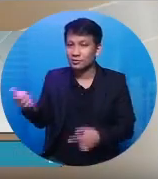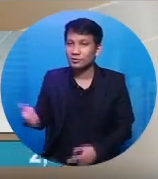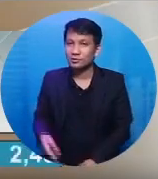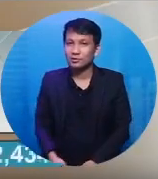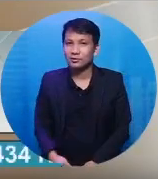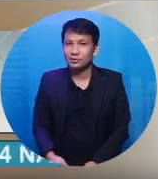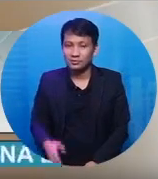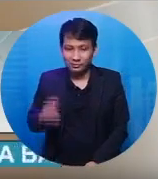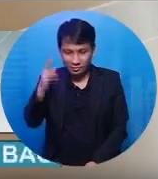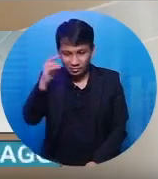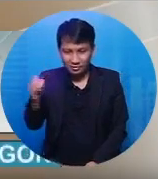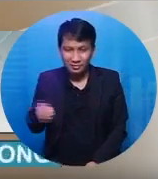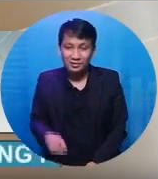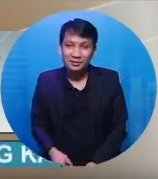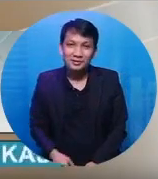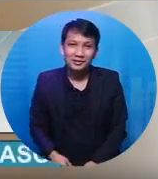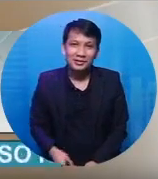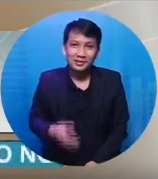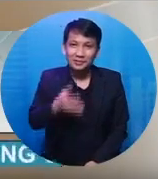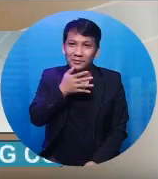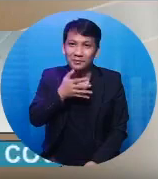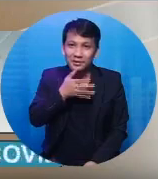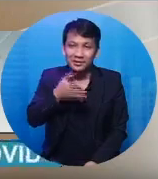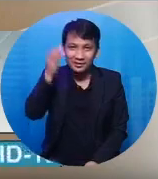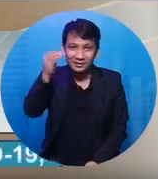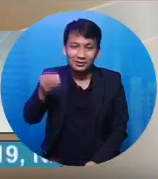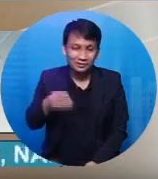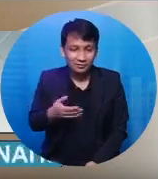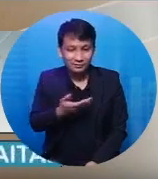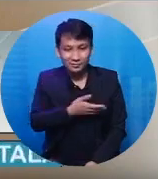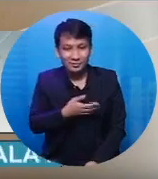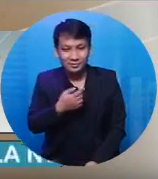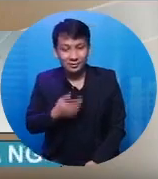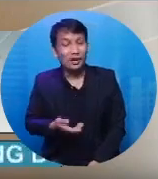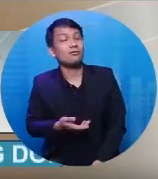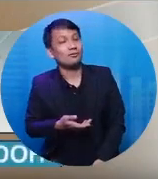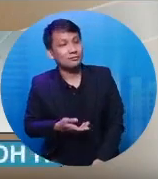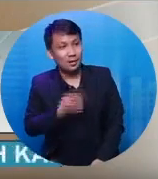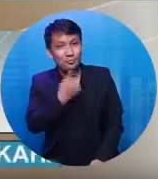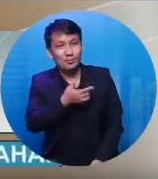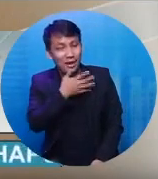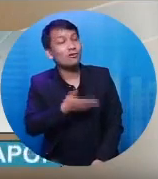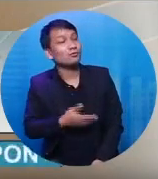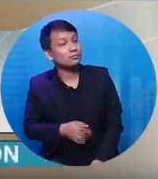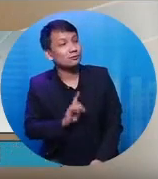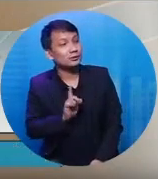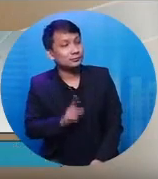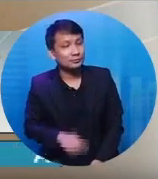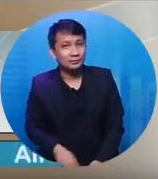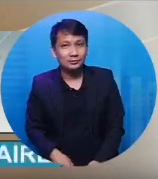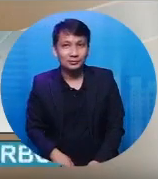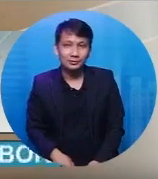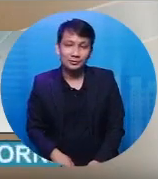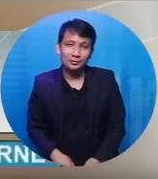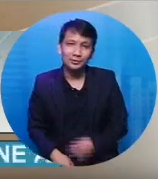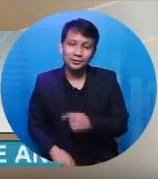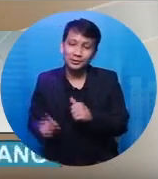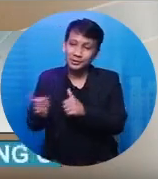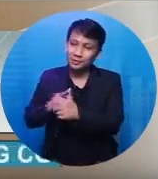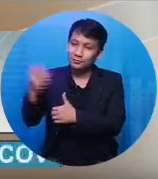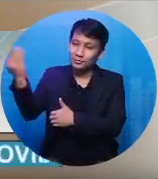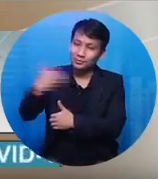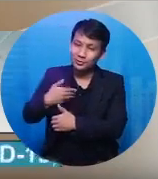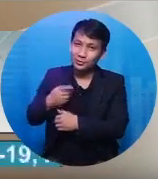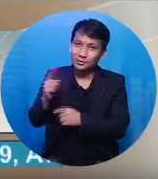Hello. Hello, mama. Ano? Dapat kasi kinakausap niyo muna ako.